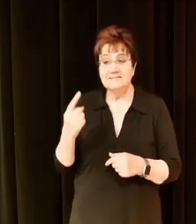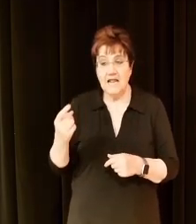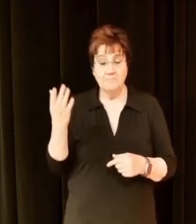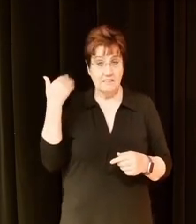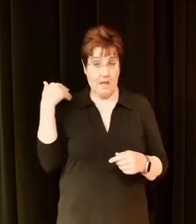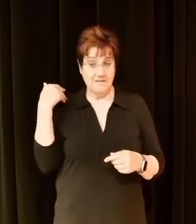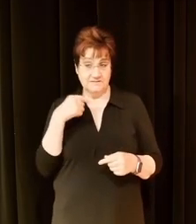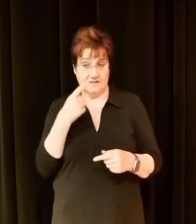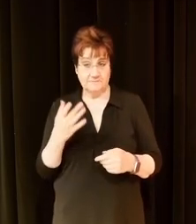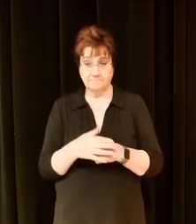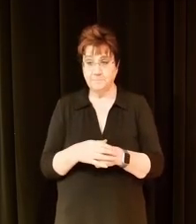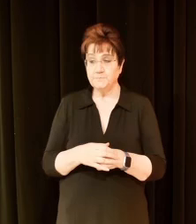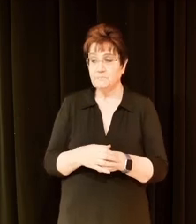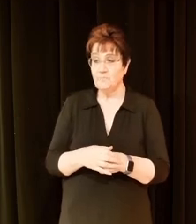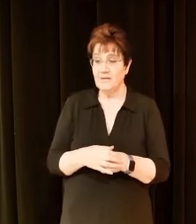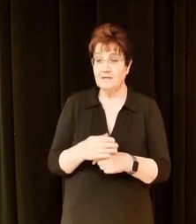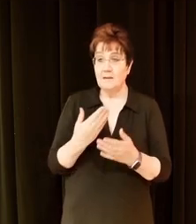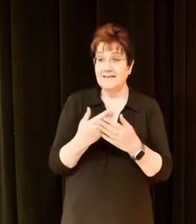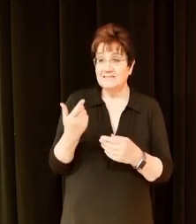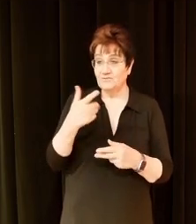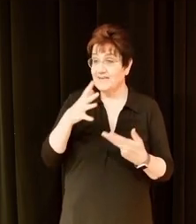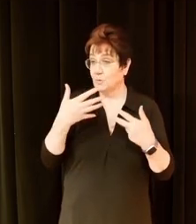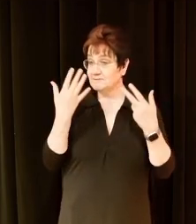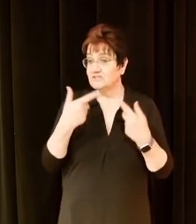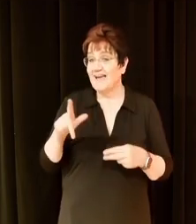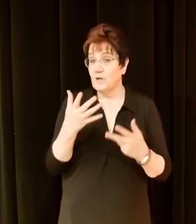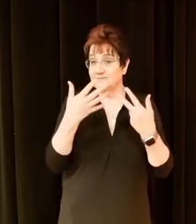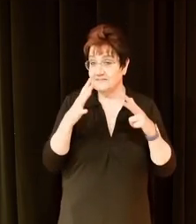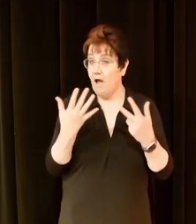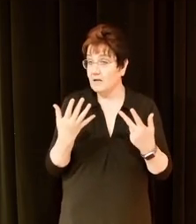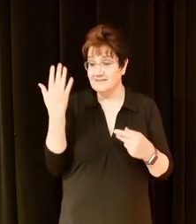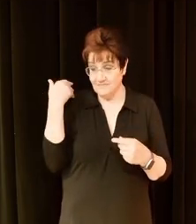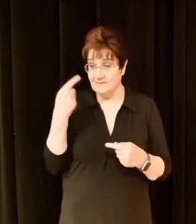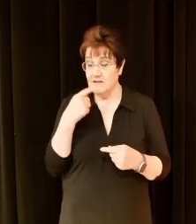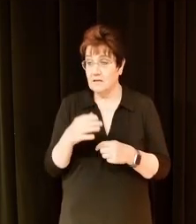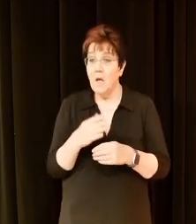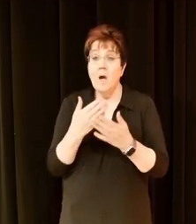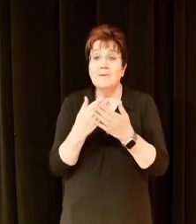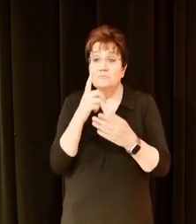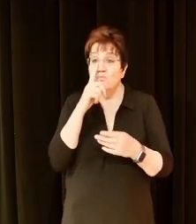2008, könnte ich schreiben, was meine Bilder sagen, bräuchte ich sie nicht zu malen.